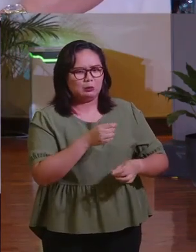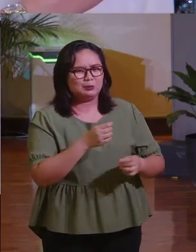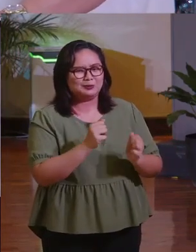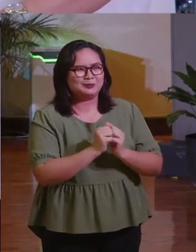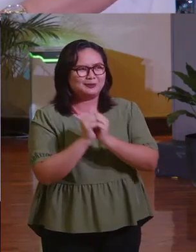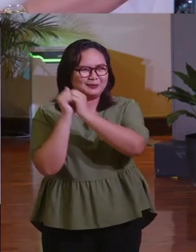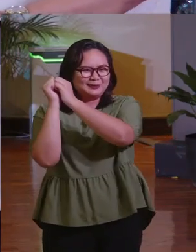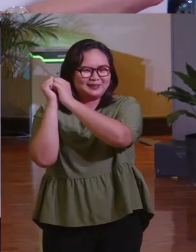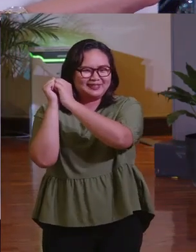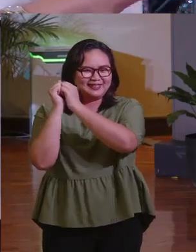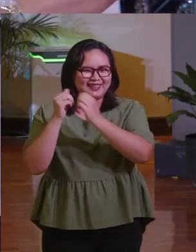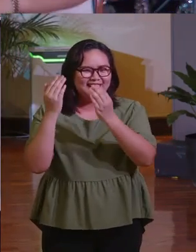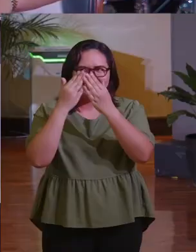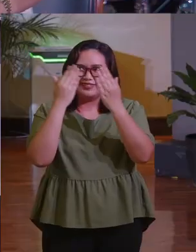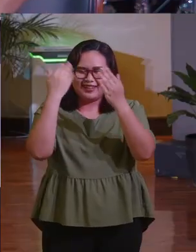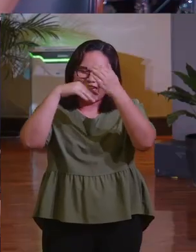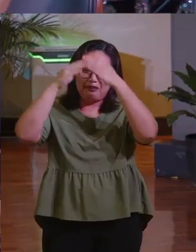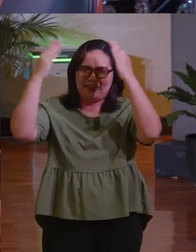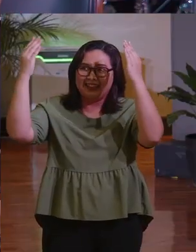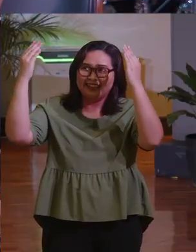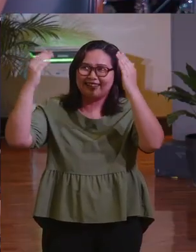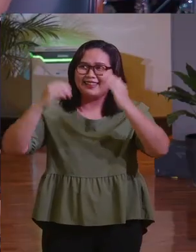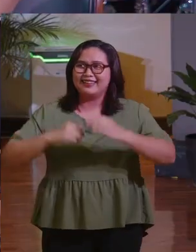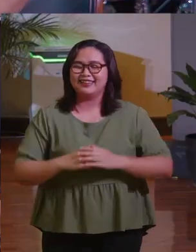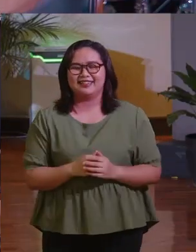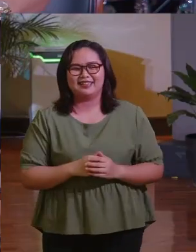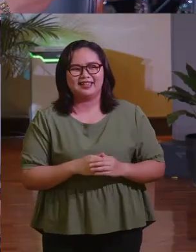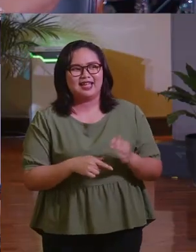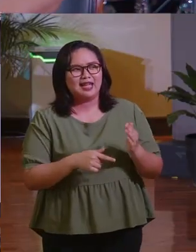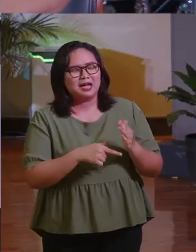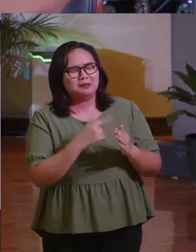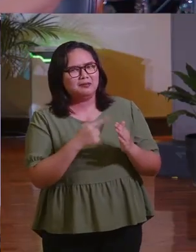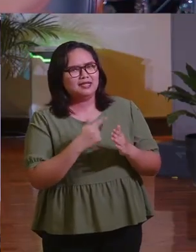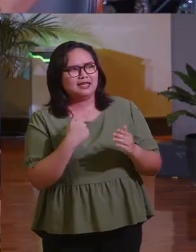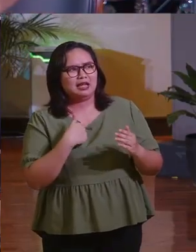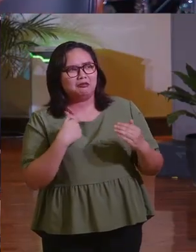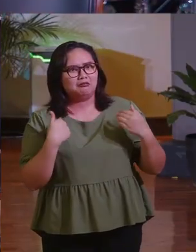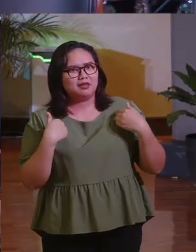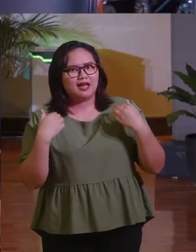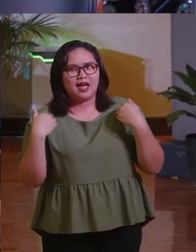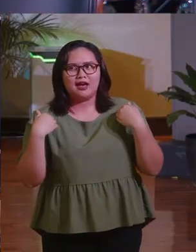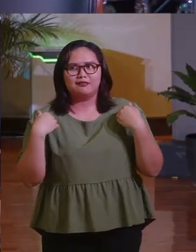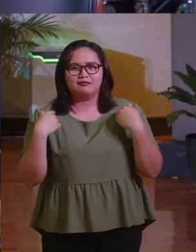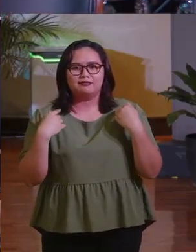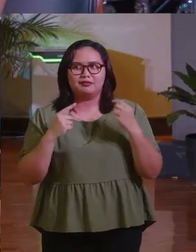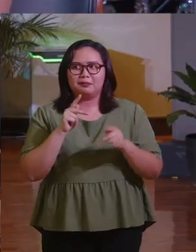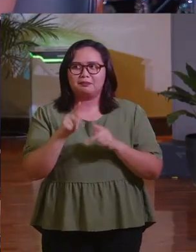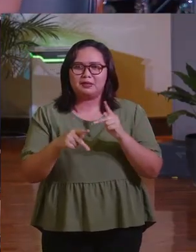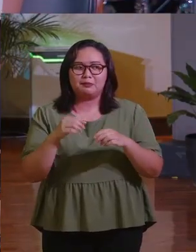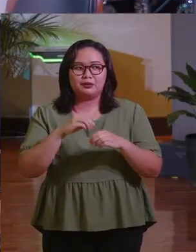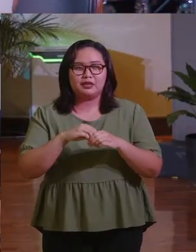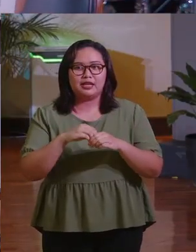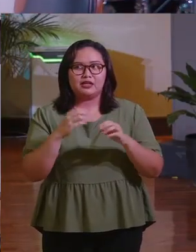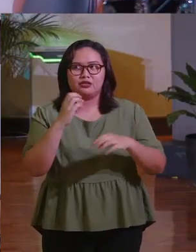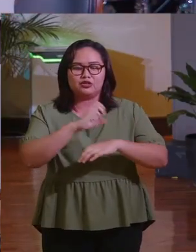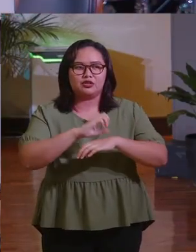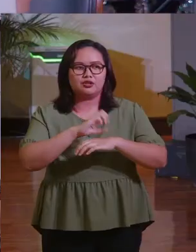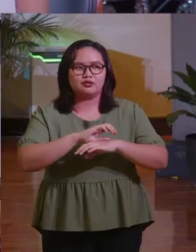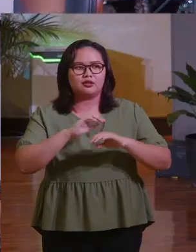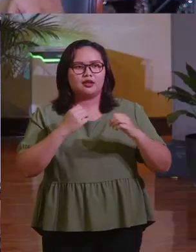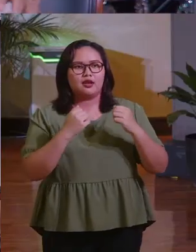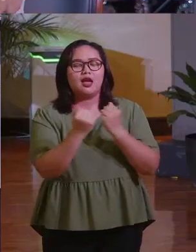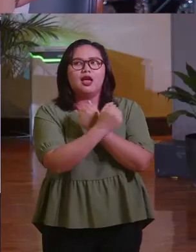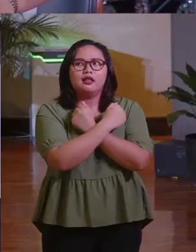No? Kung minsan po may mga kasama tayo sa church, di po ba, na mahal natin dahil sila